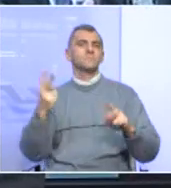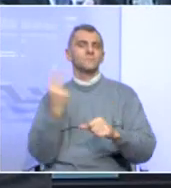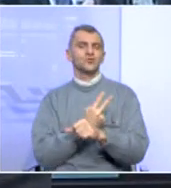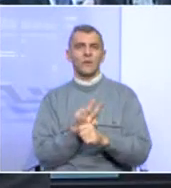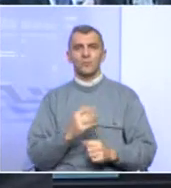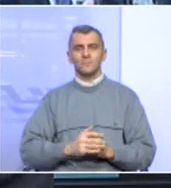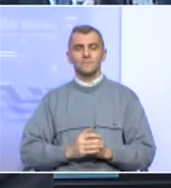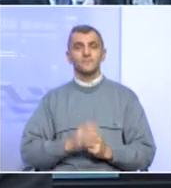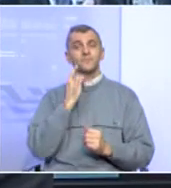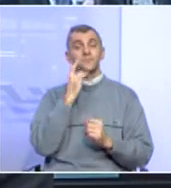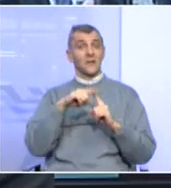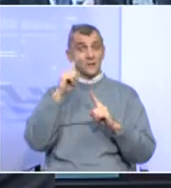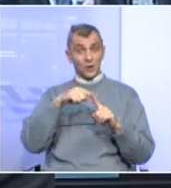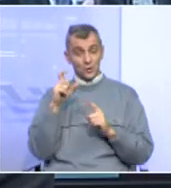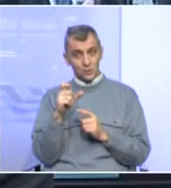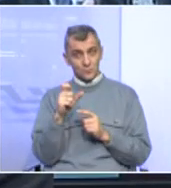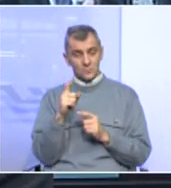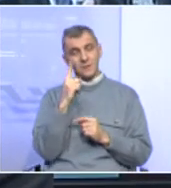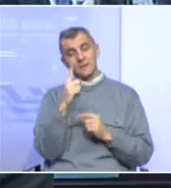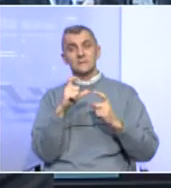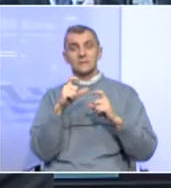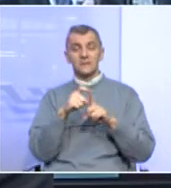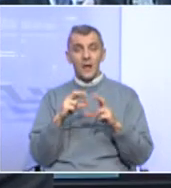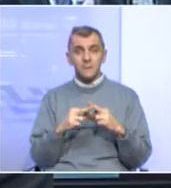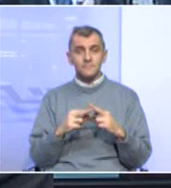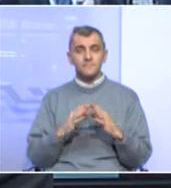reč o gospodinu Tihiću i o SDA,